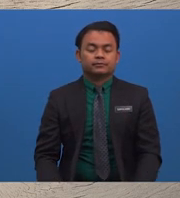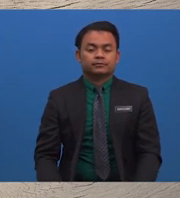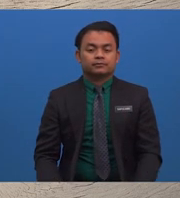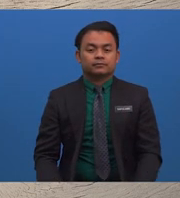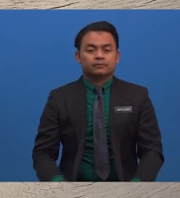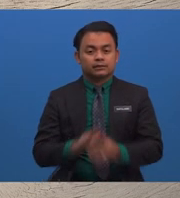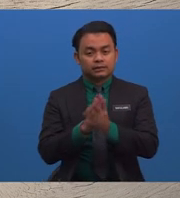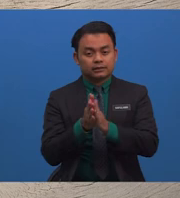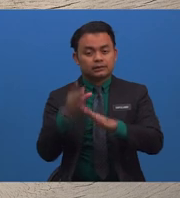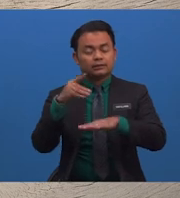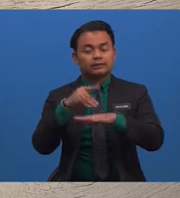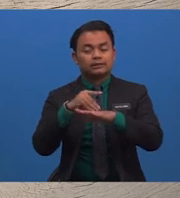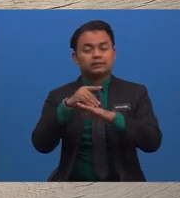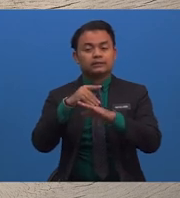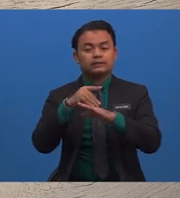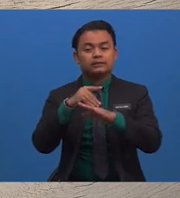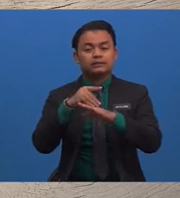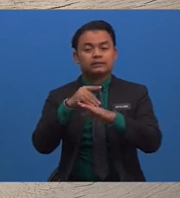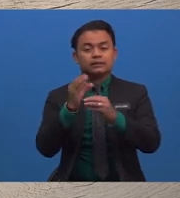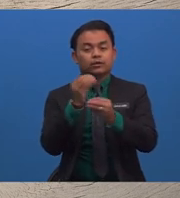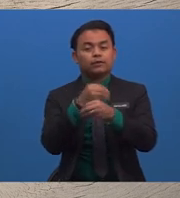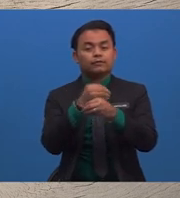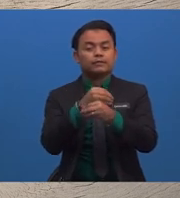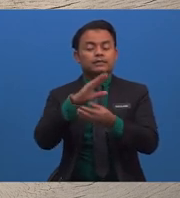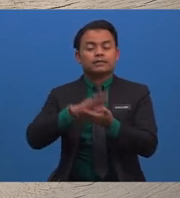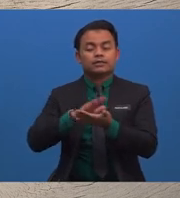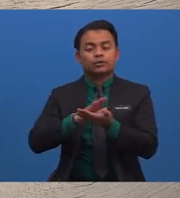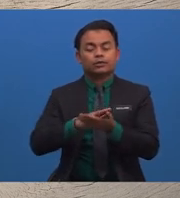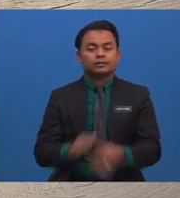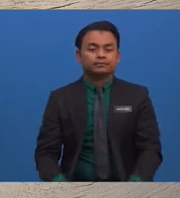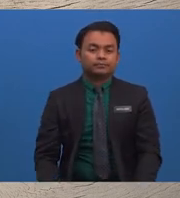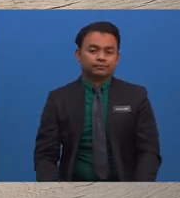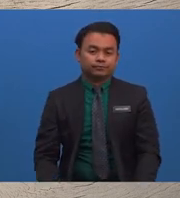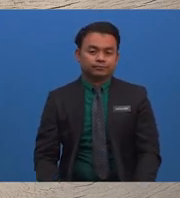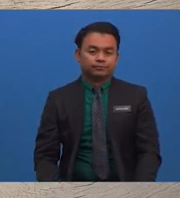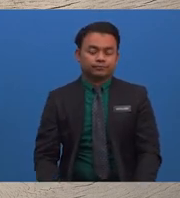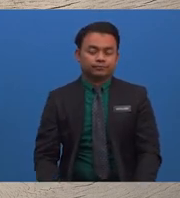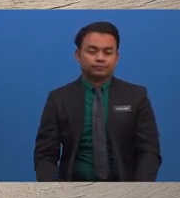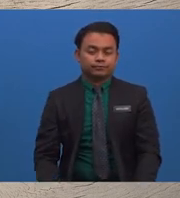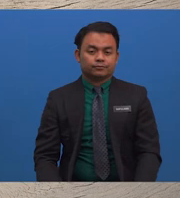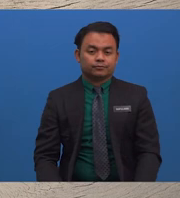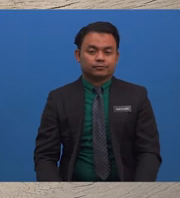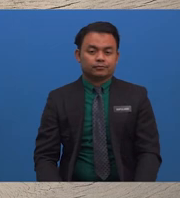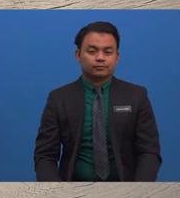Sekolah Kebangsaan Taman Budi. Kaki tangan di kaunter pertanyaan seperti dalam gambar